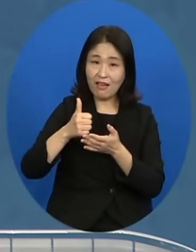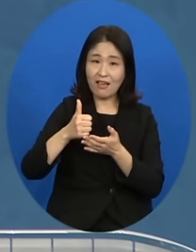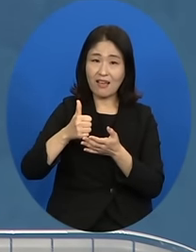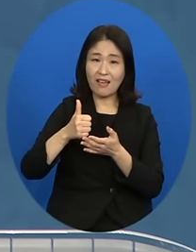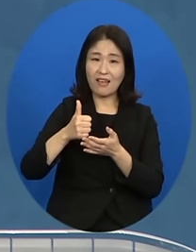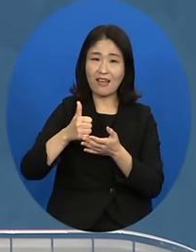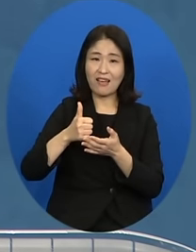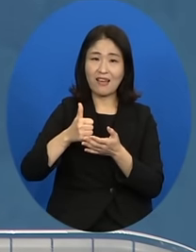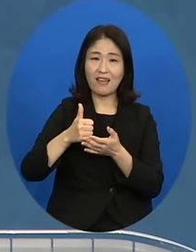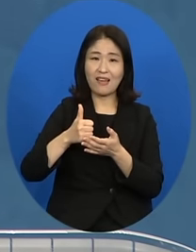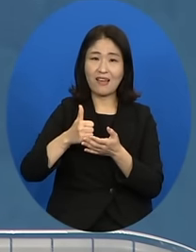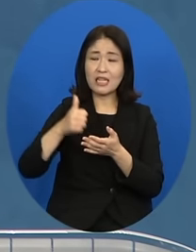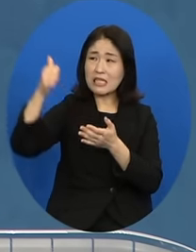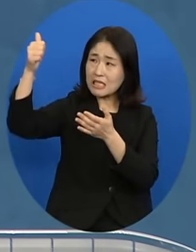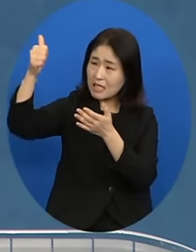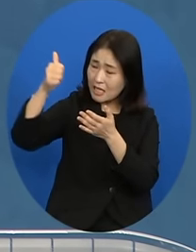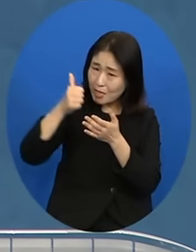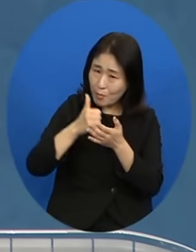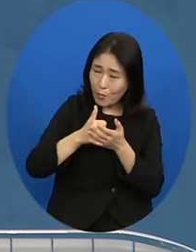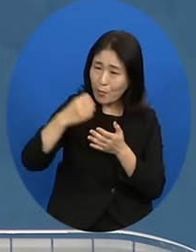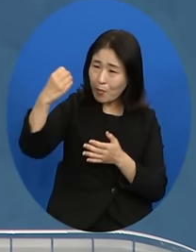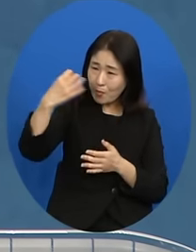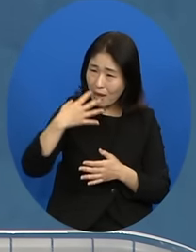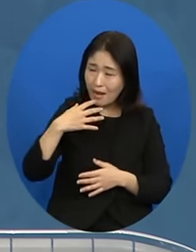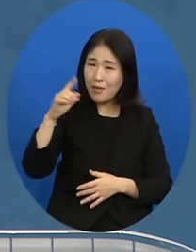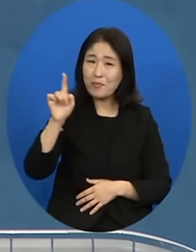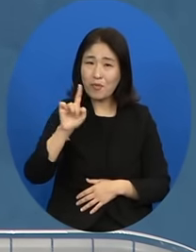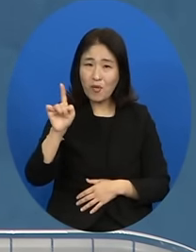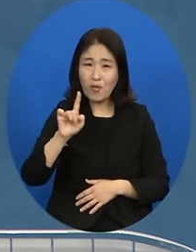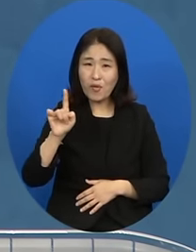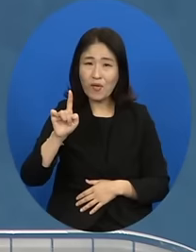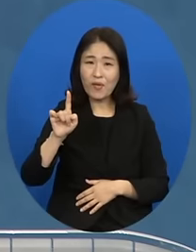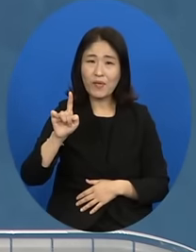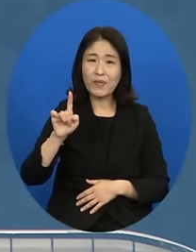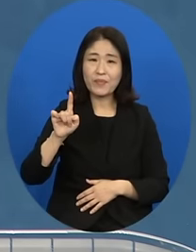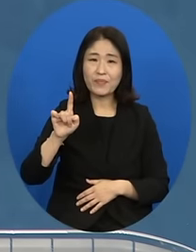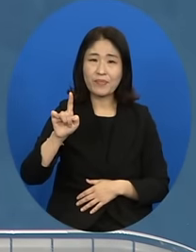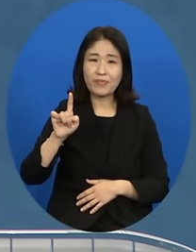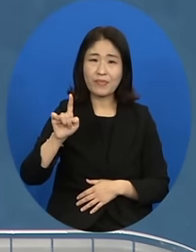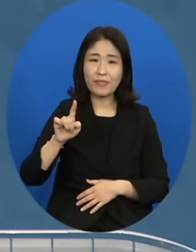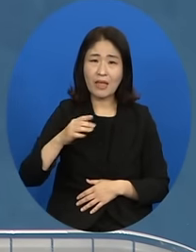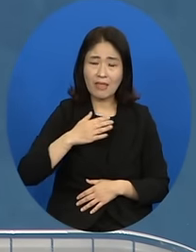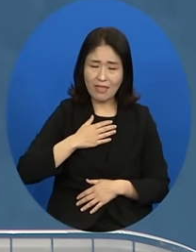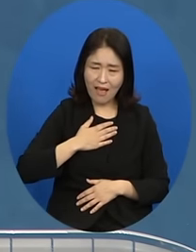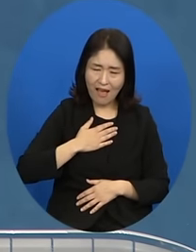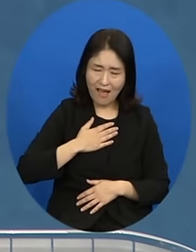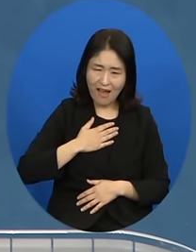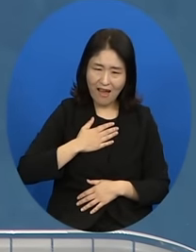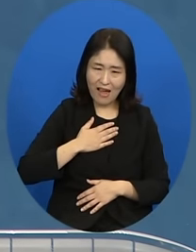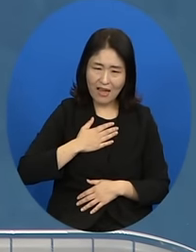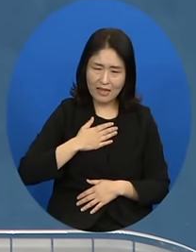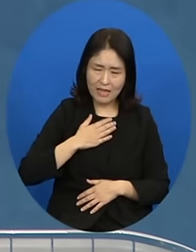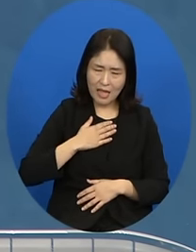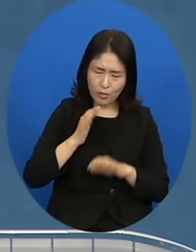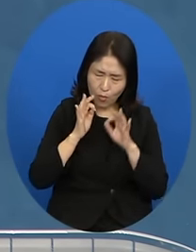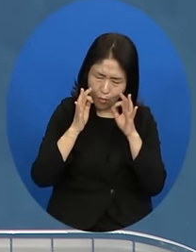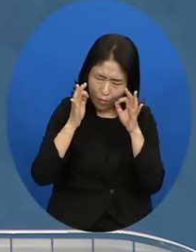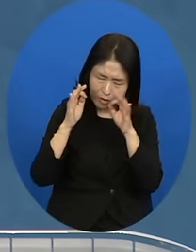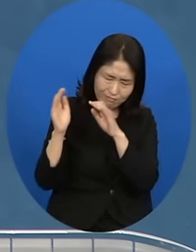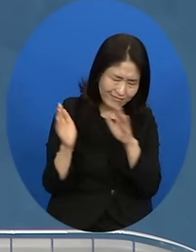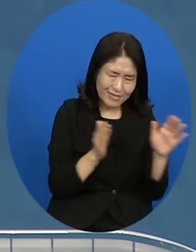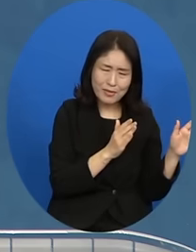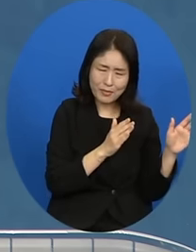그런데 님이 오시더니 하시는 것이 무엇이냐? 길 닦고 있는 빗자루를 가져가시더니